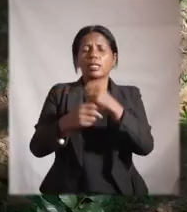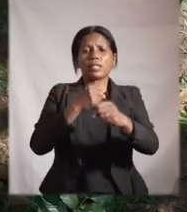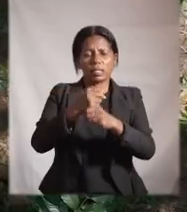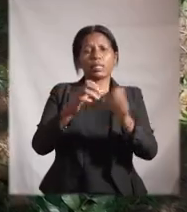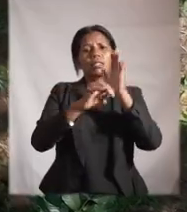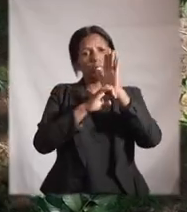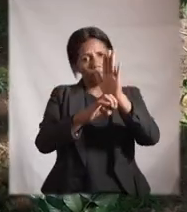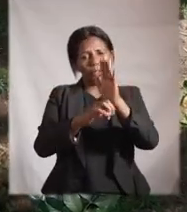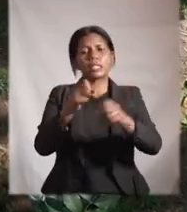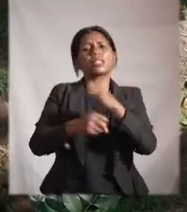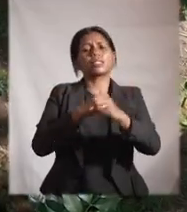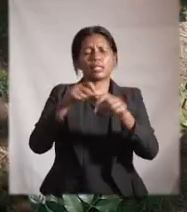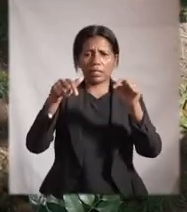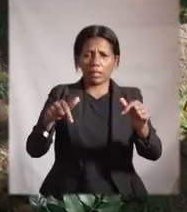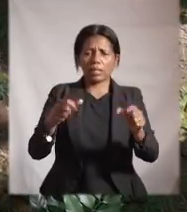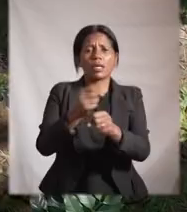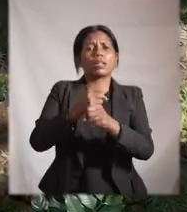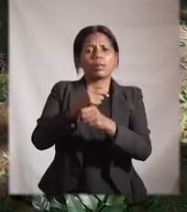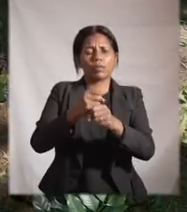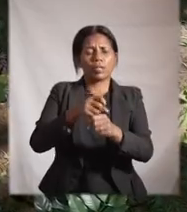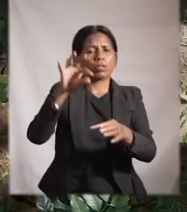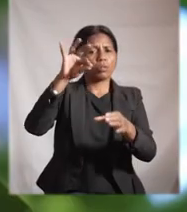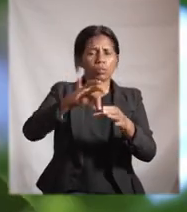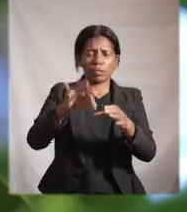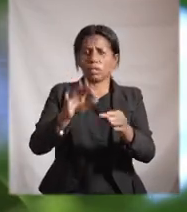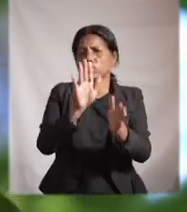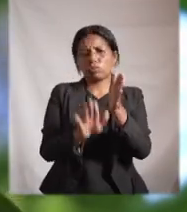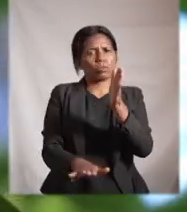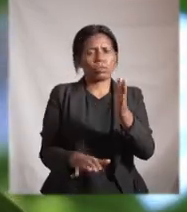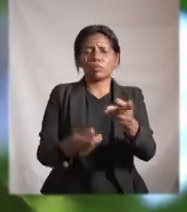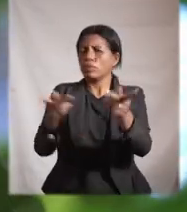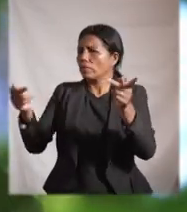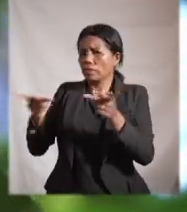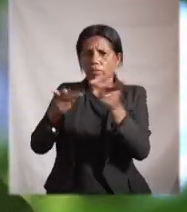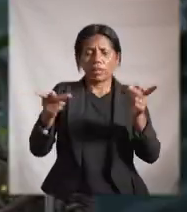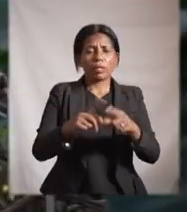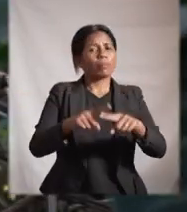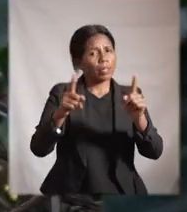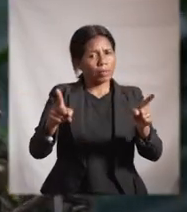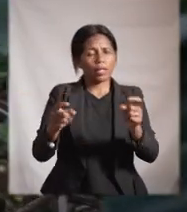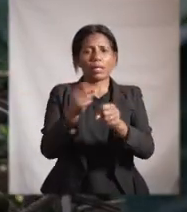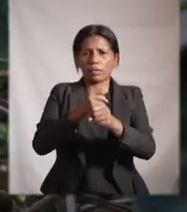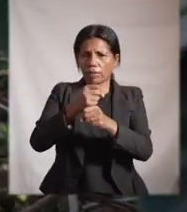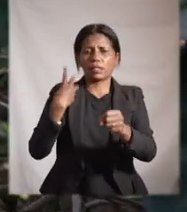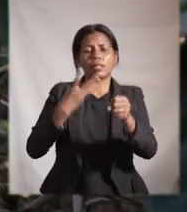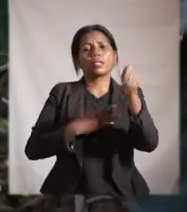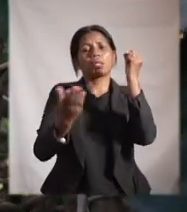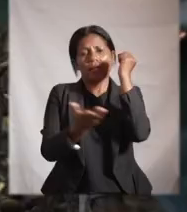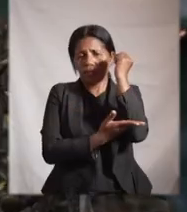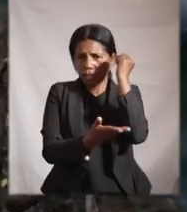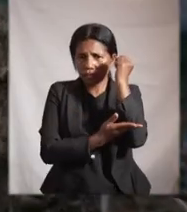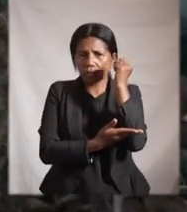por ejemplo, tina ne kafe ne produksi ne minus los, usi fatwatin, potot. Mai be kafe ne be maka ita tesika,